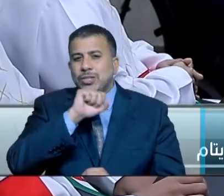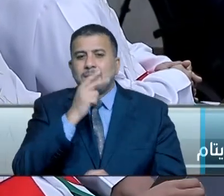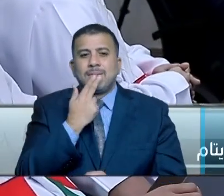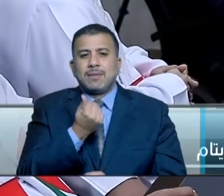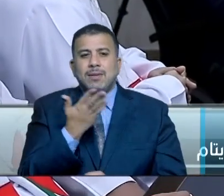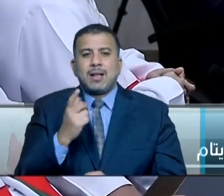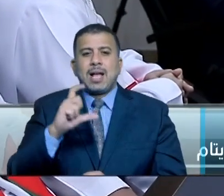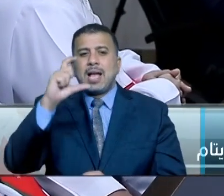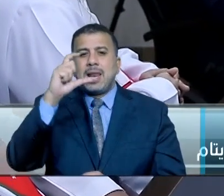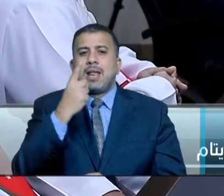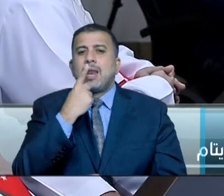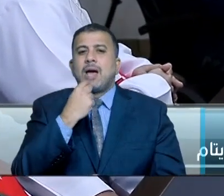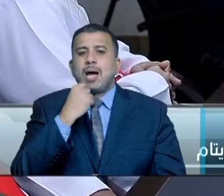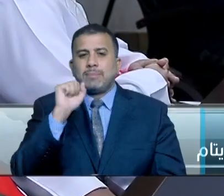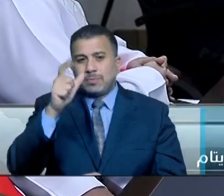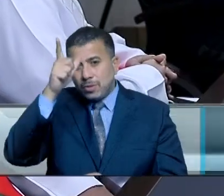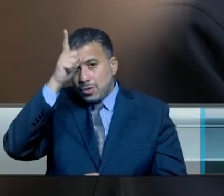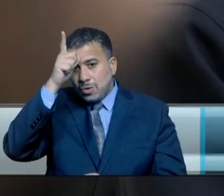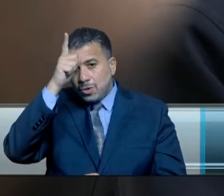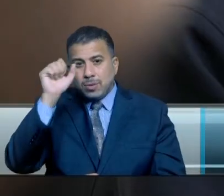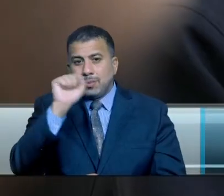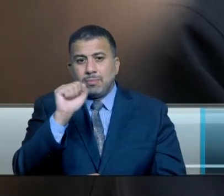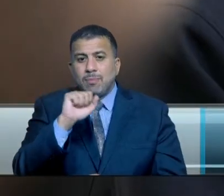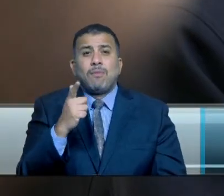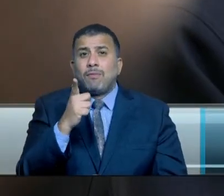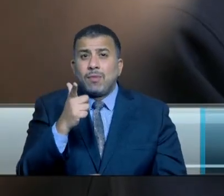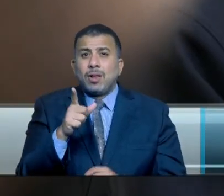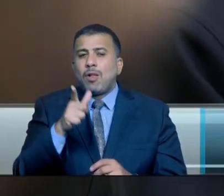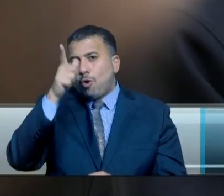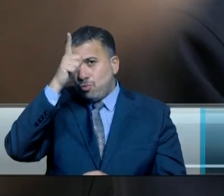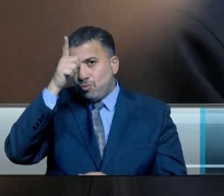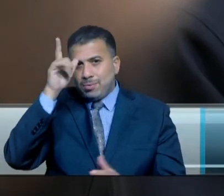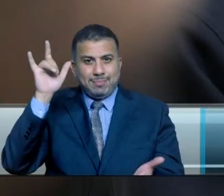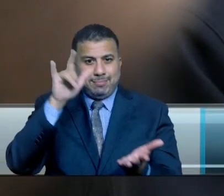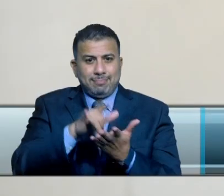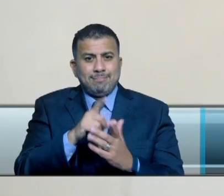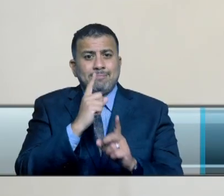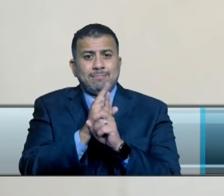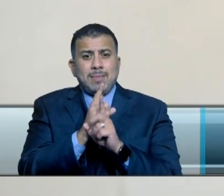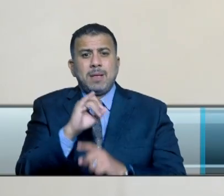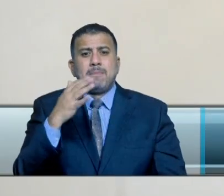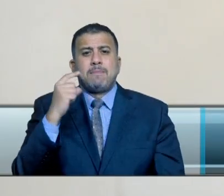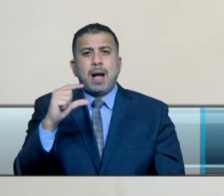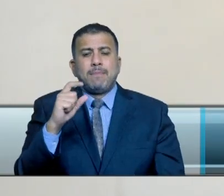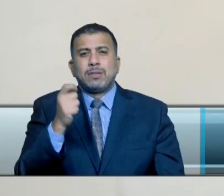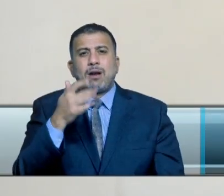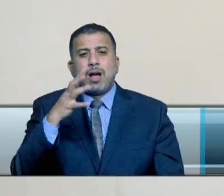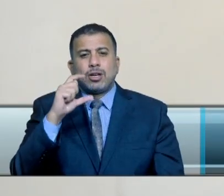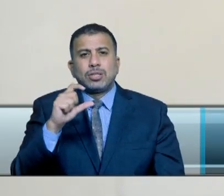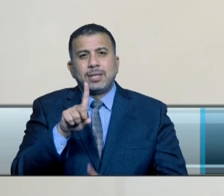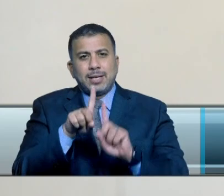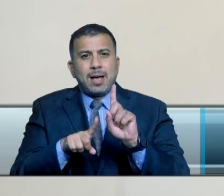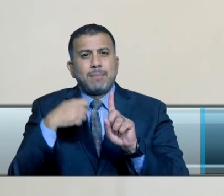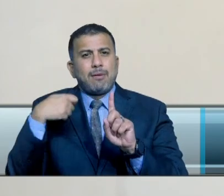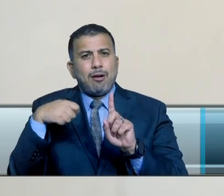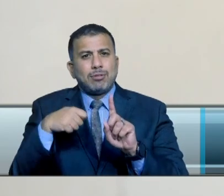الى مقر الهلال الاحمر الاردني في المملكه الهاشميه الشقيقه حيث التقى سعاده محمد راشد بيات نائب